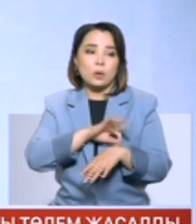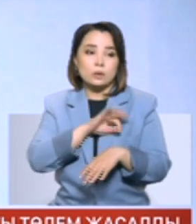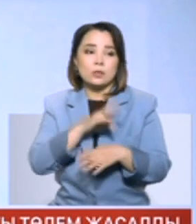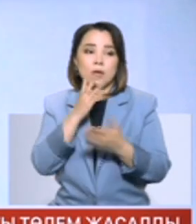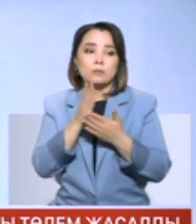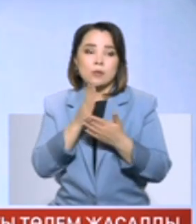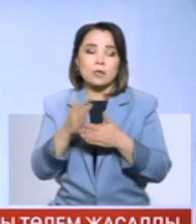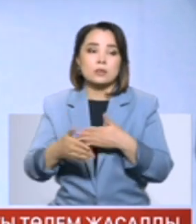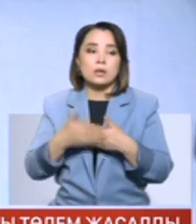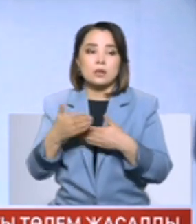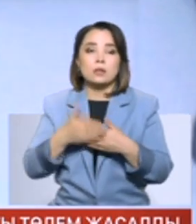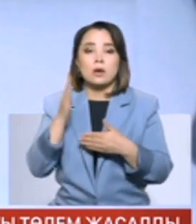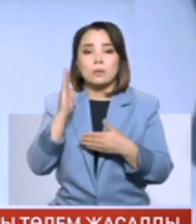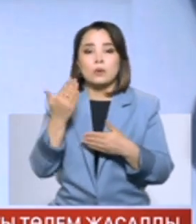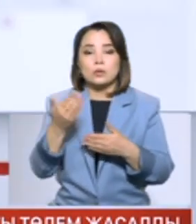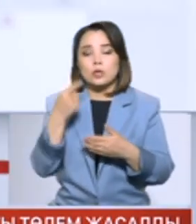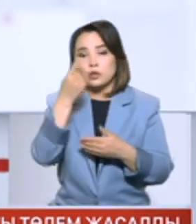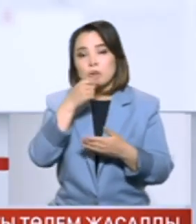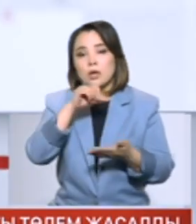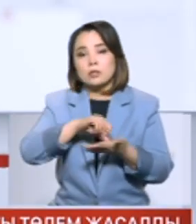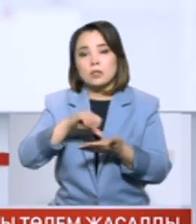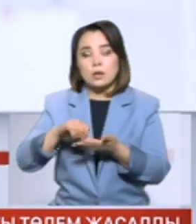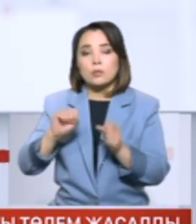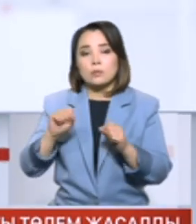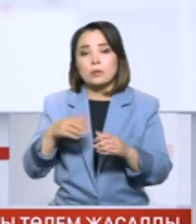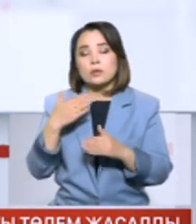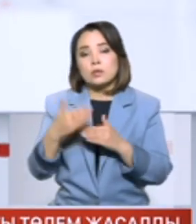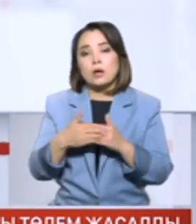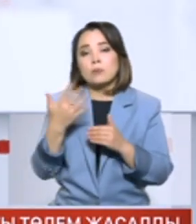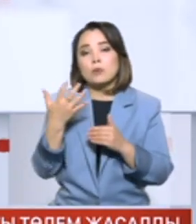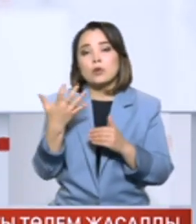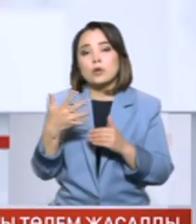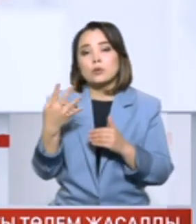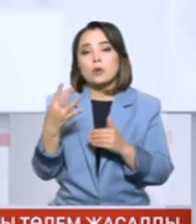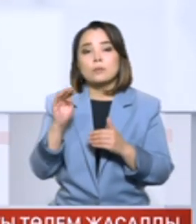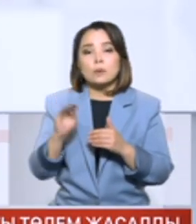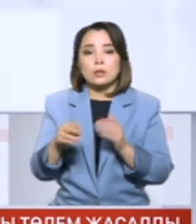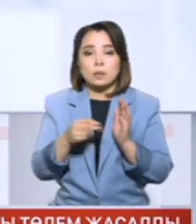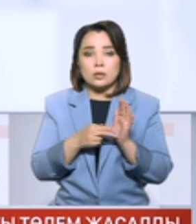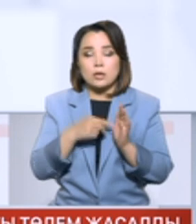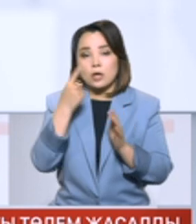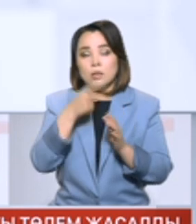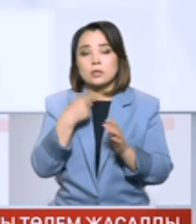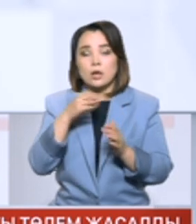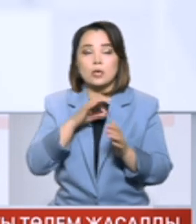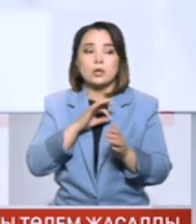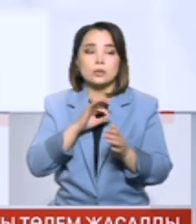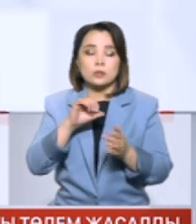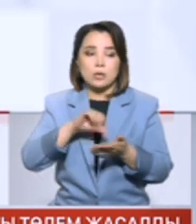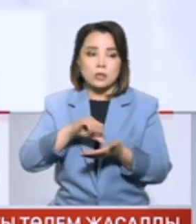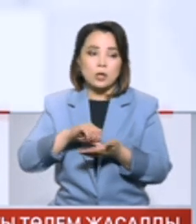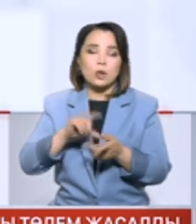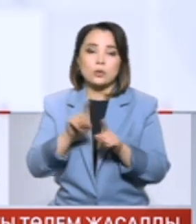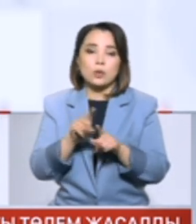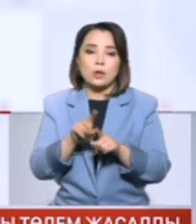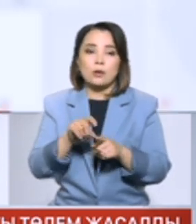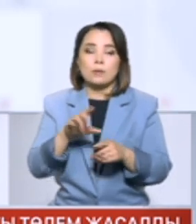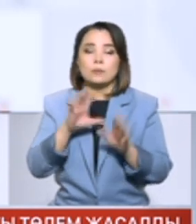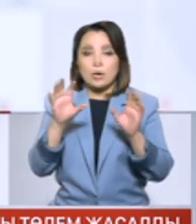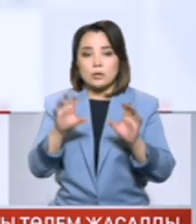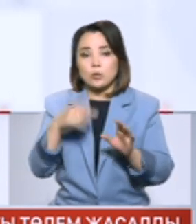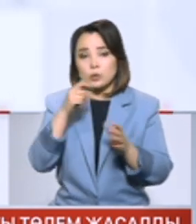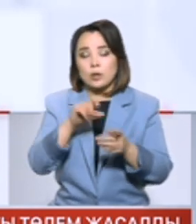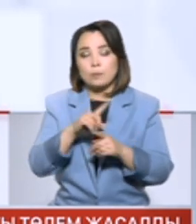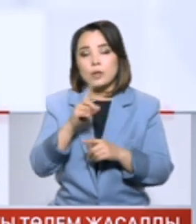олар жазаланады. Жеке тұлғаларға шамамен 554 мың теңге, ал заңды тұлғаларға 1 миллион теңгеден асатын